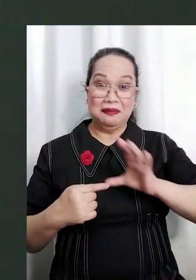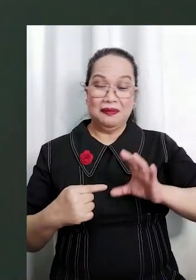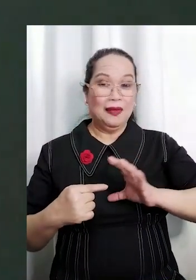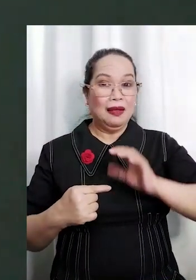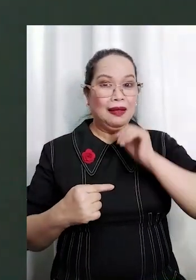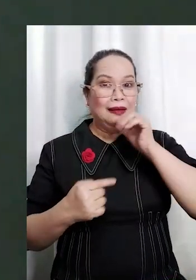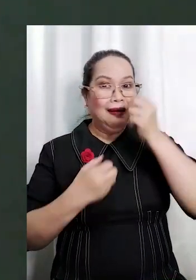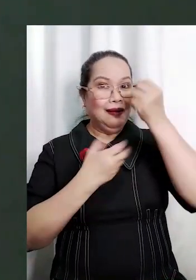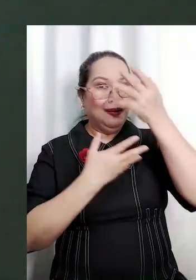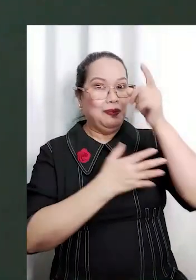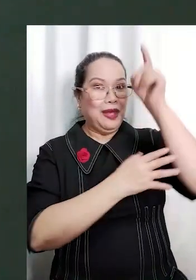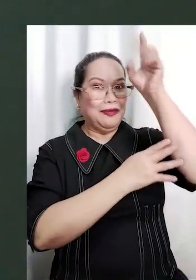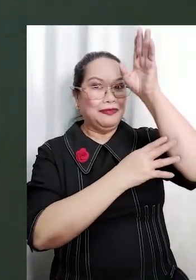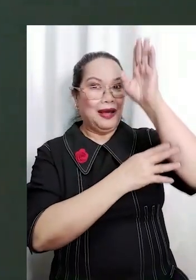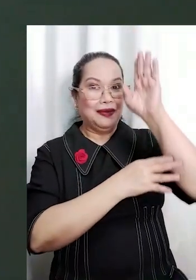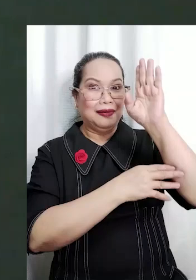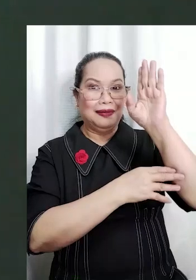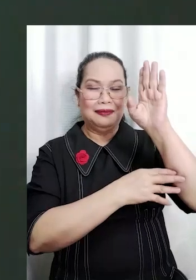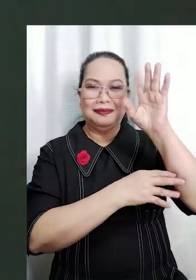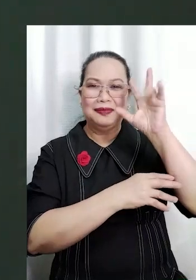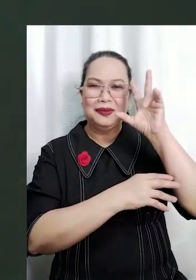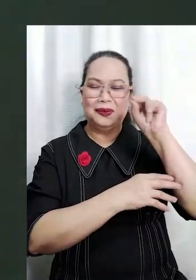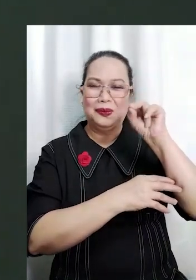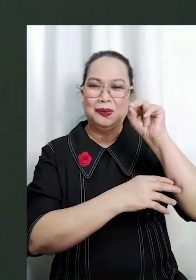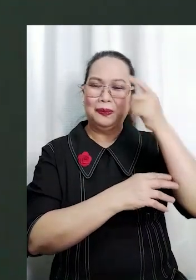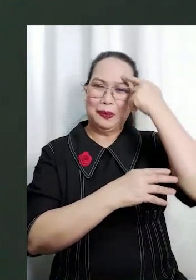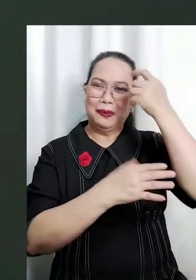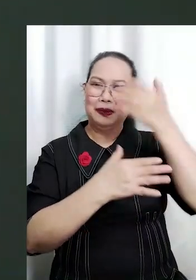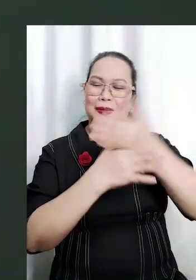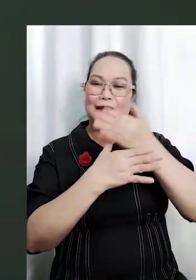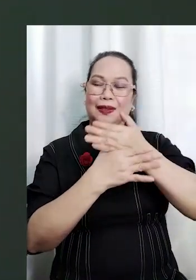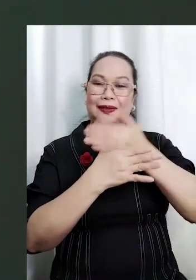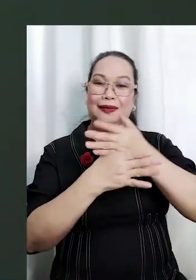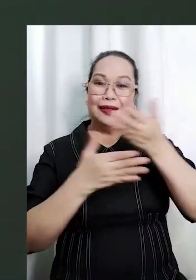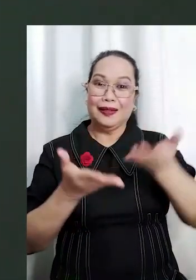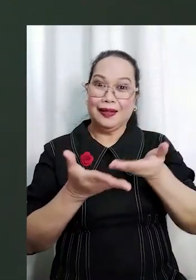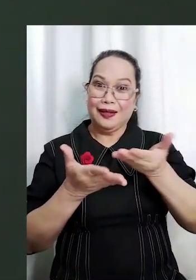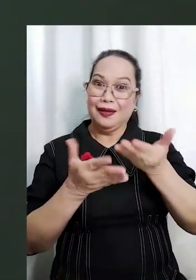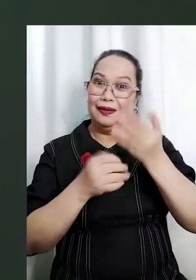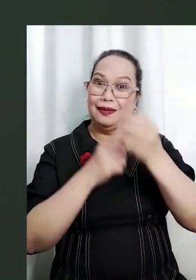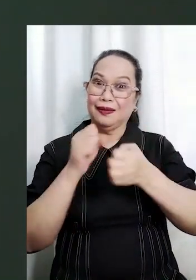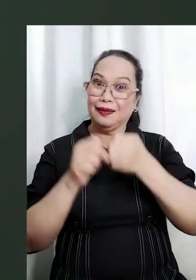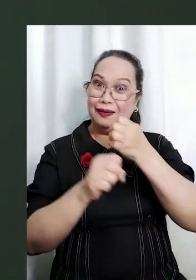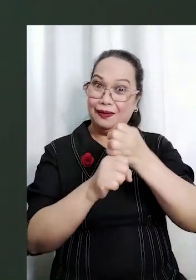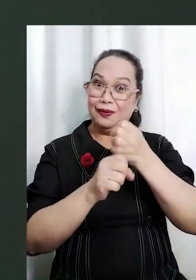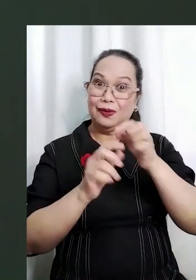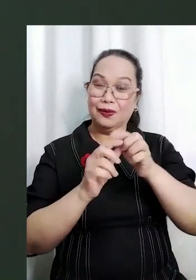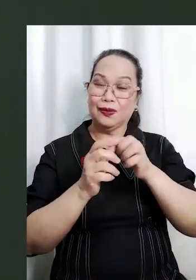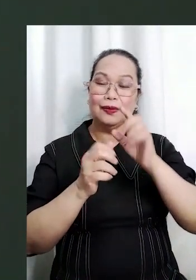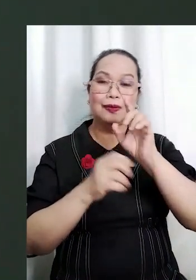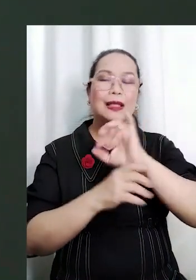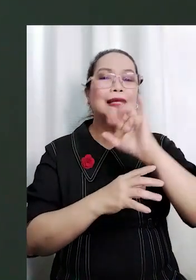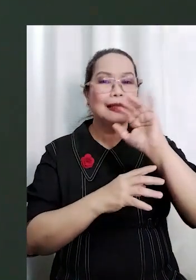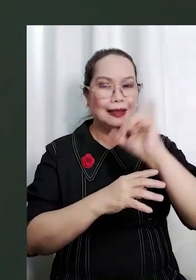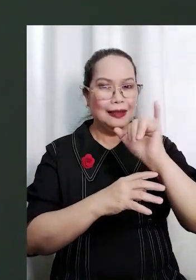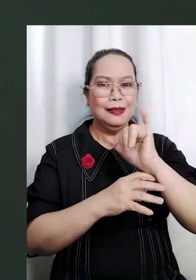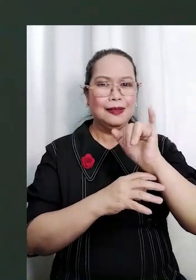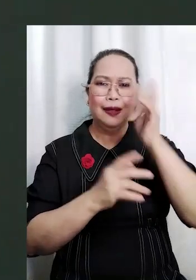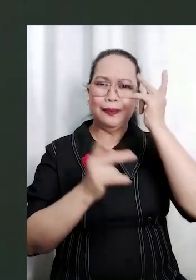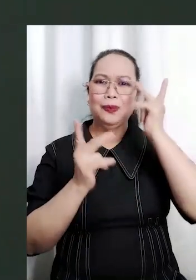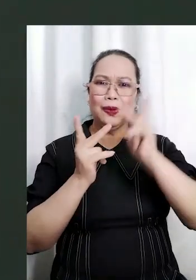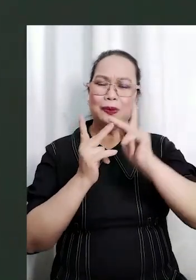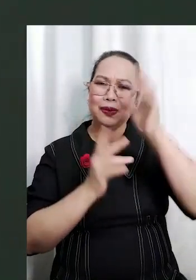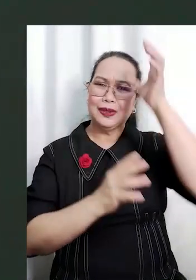gaganapin ang kalooban ng Ama kung bakit siya ipinadala dito sa lupa. At ganun din